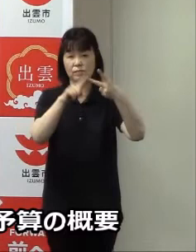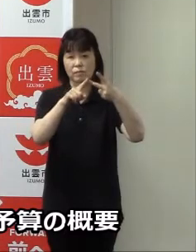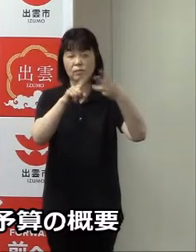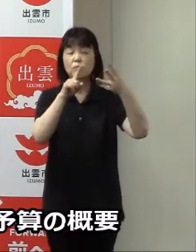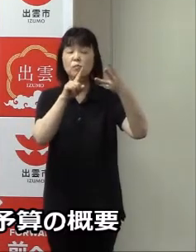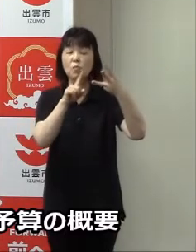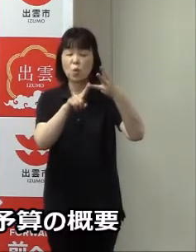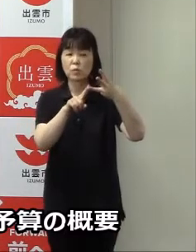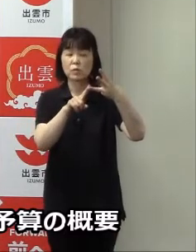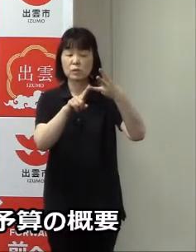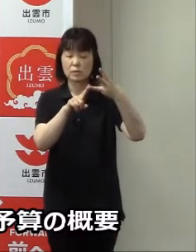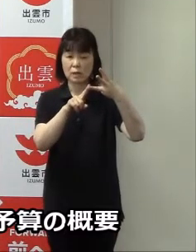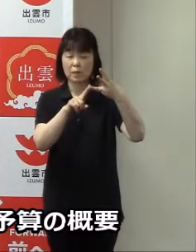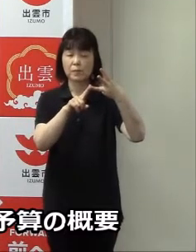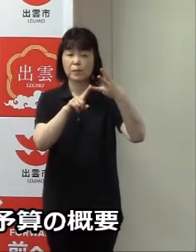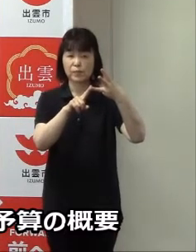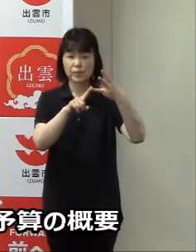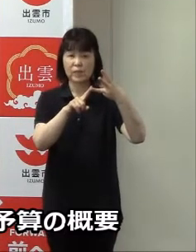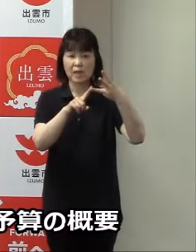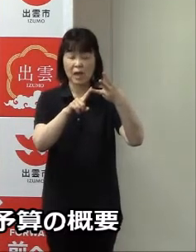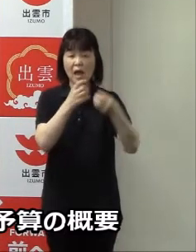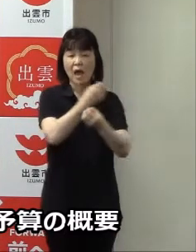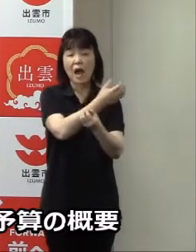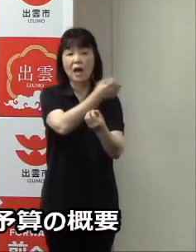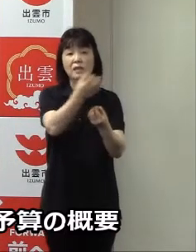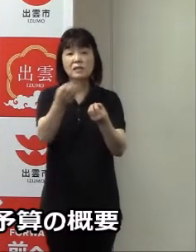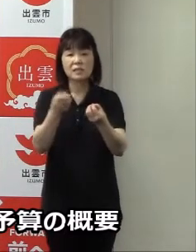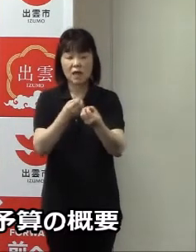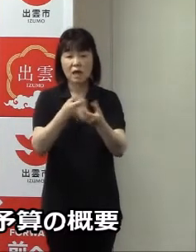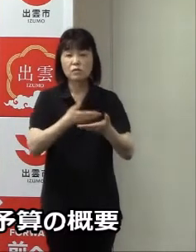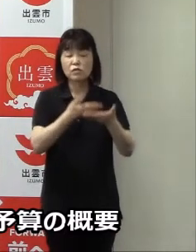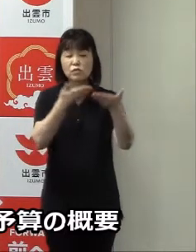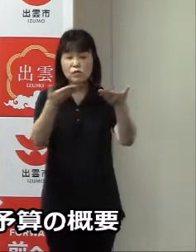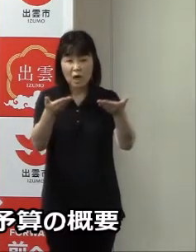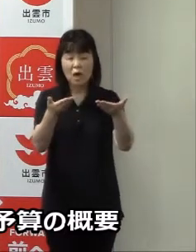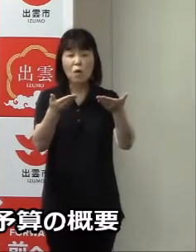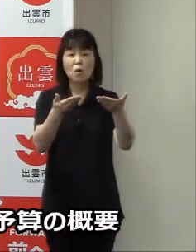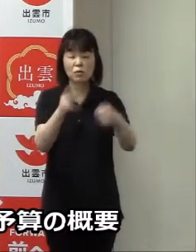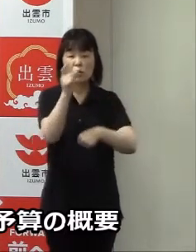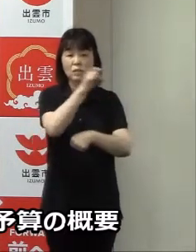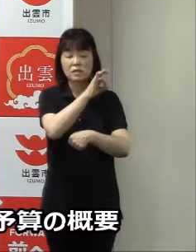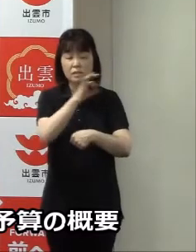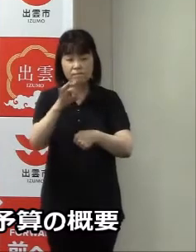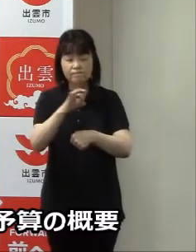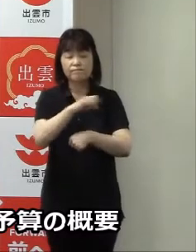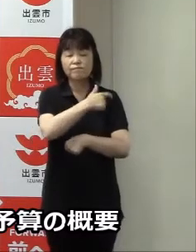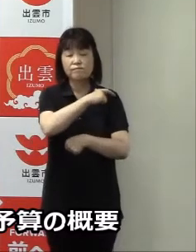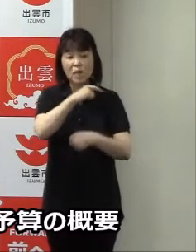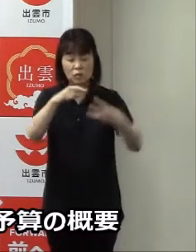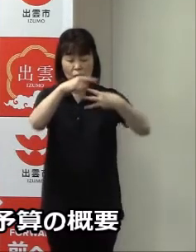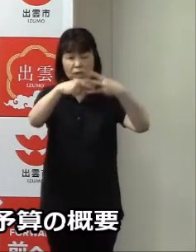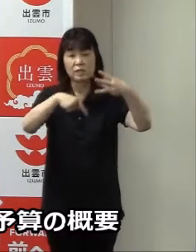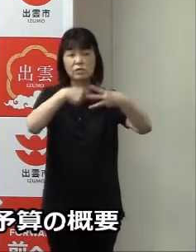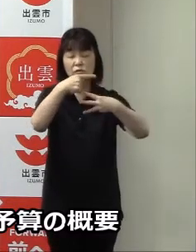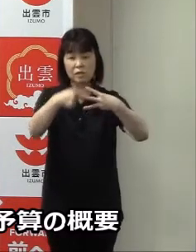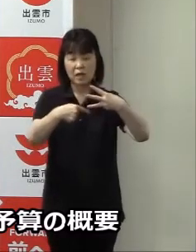もう1つが、アジサイ出荷用資材等々、この、3事業